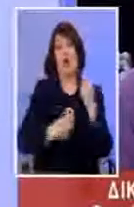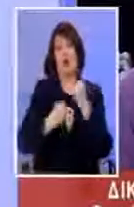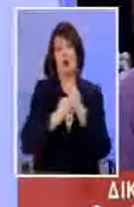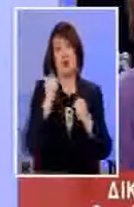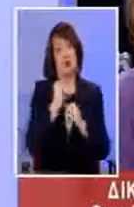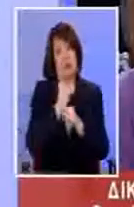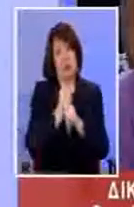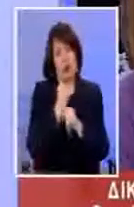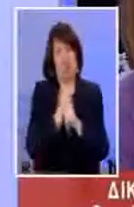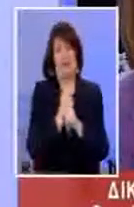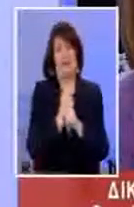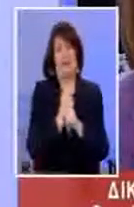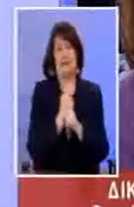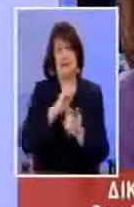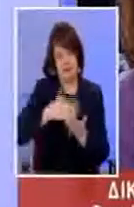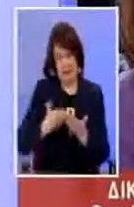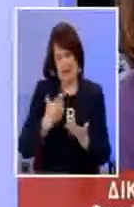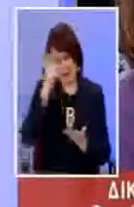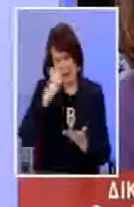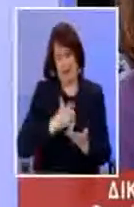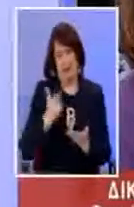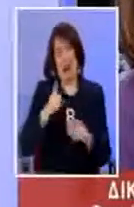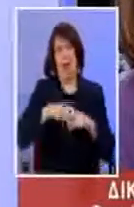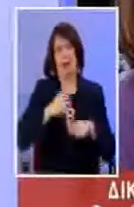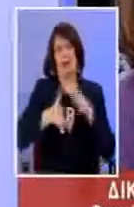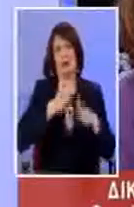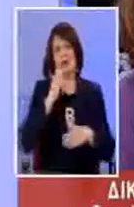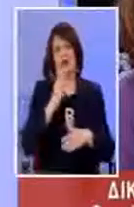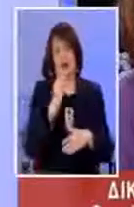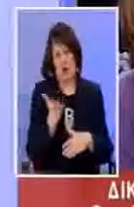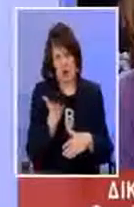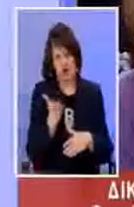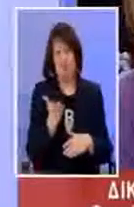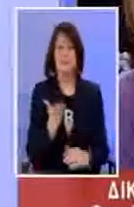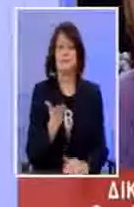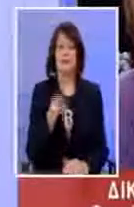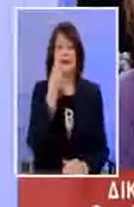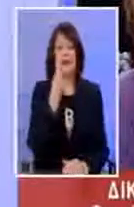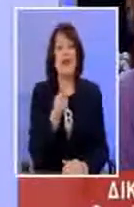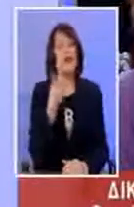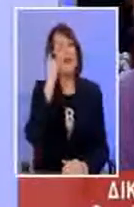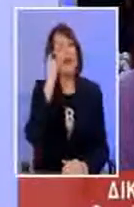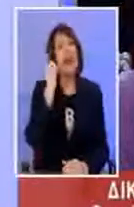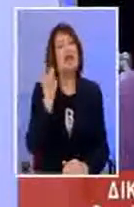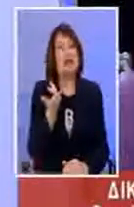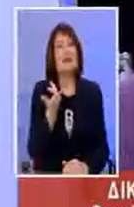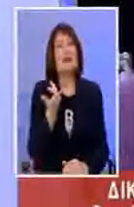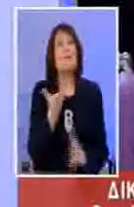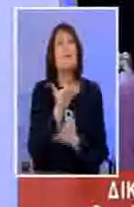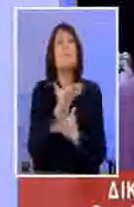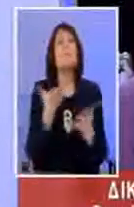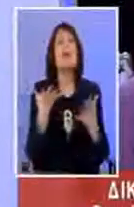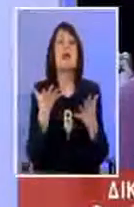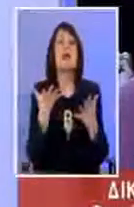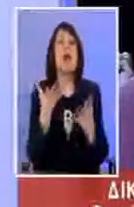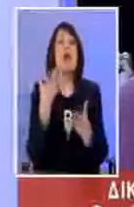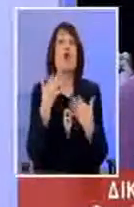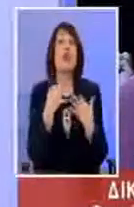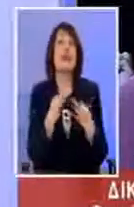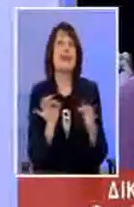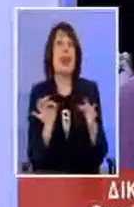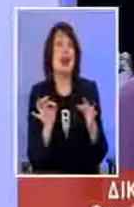δουλεύω επαγγελματικά ως διερμηνέας ελληνικής νοηματικής γλώσσας, διαπίστωσα ότι υπάρχει ένα πάρα πολύ μεγάλο κενό